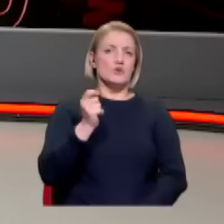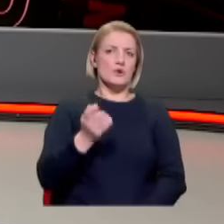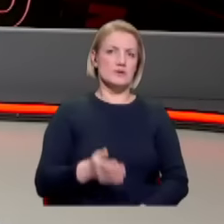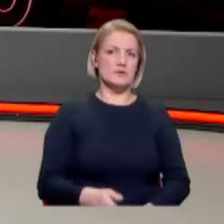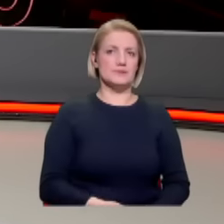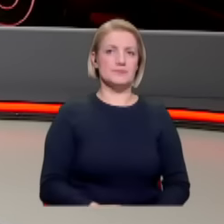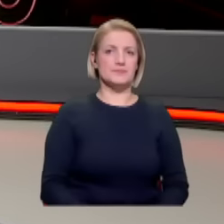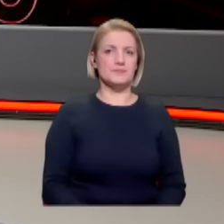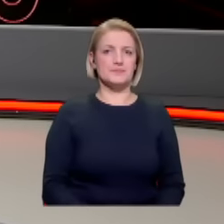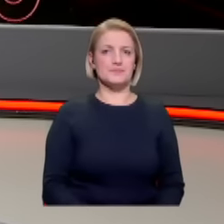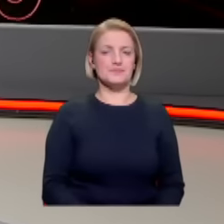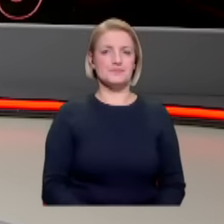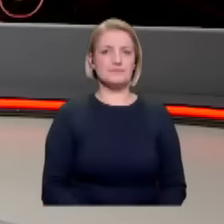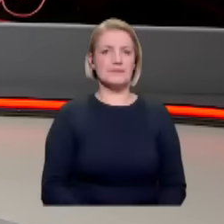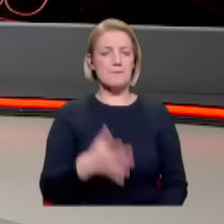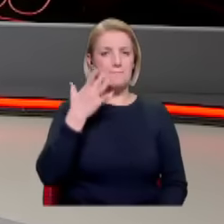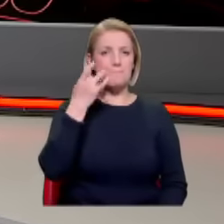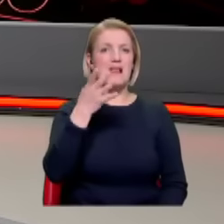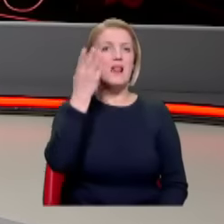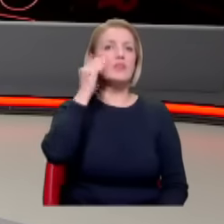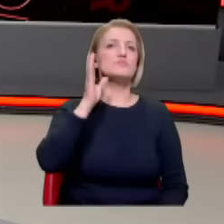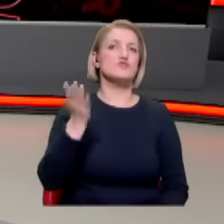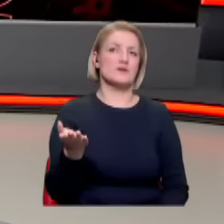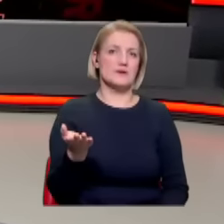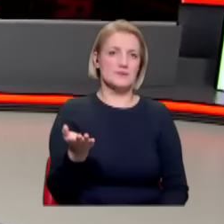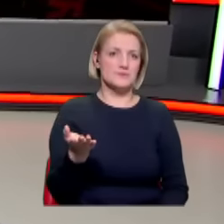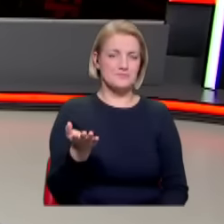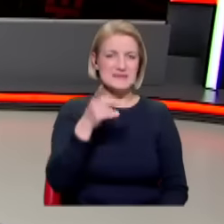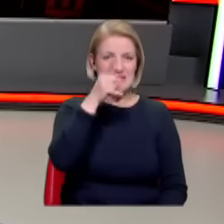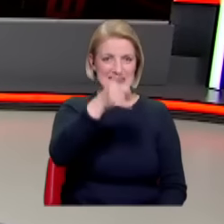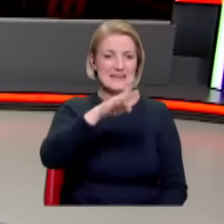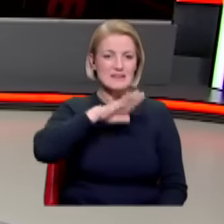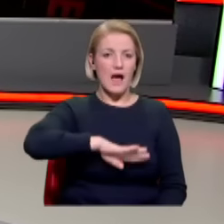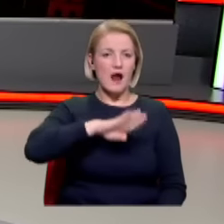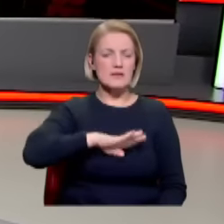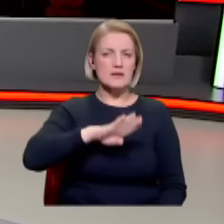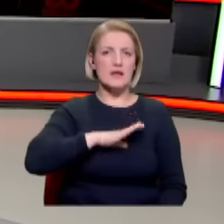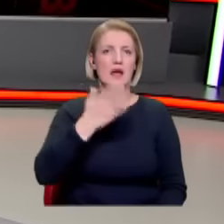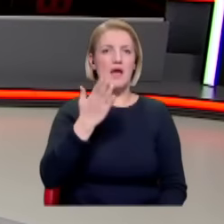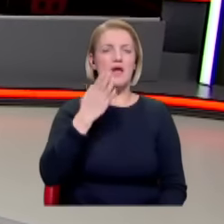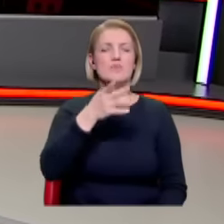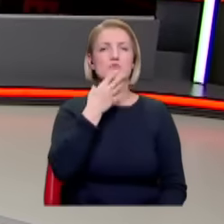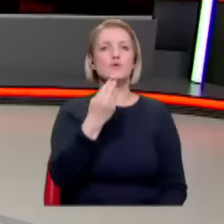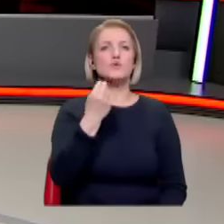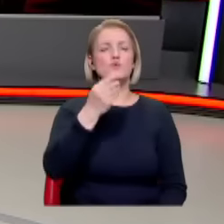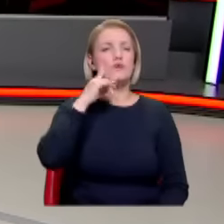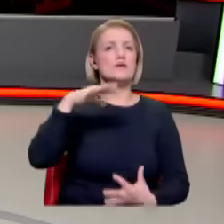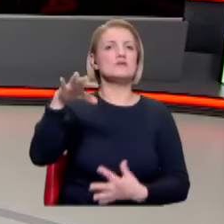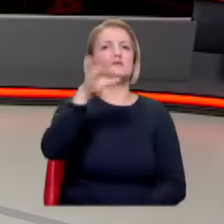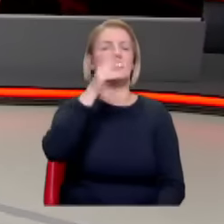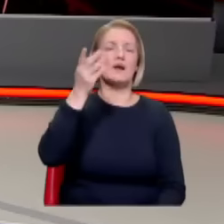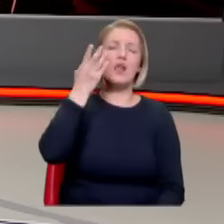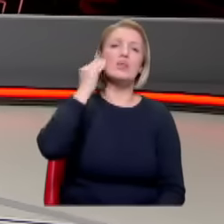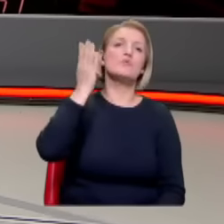yani. Belli ki anlamayacaklar. Senin derdini ey bu ülkenin güzel insanları belli ki